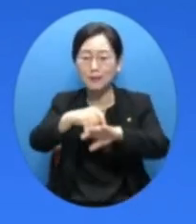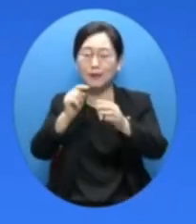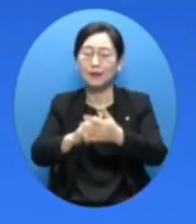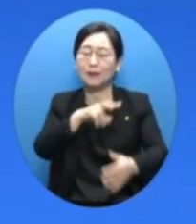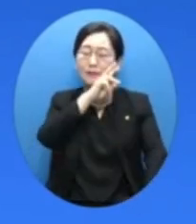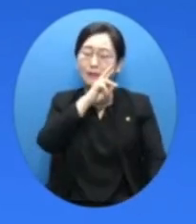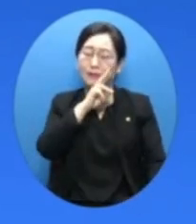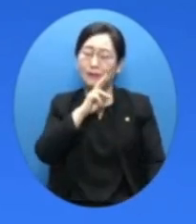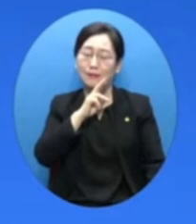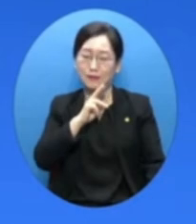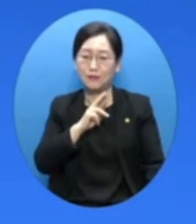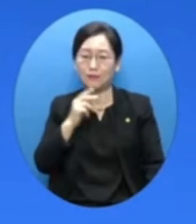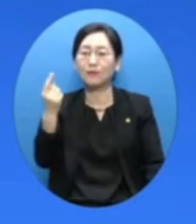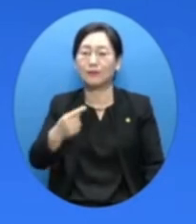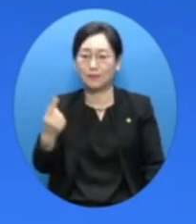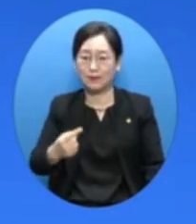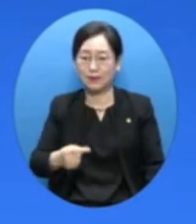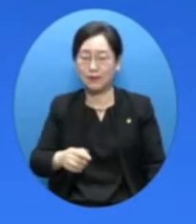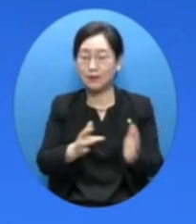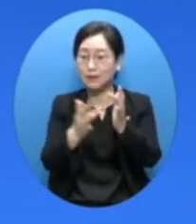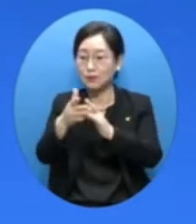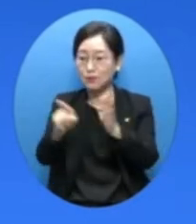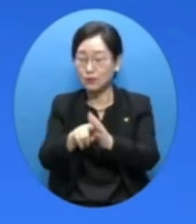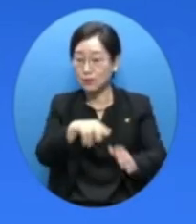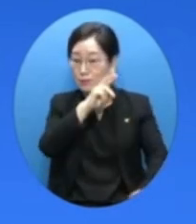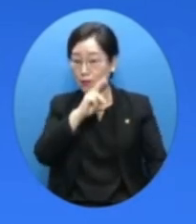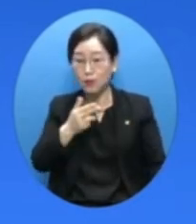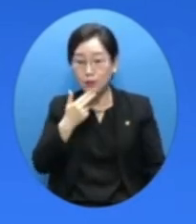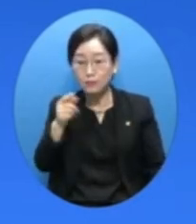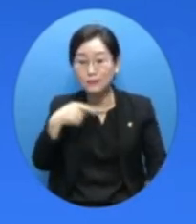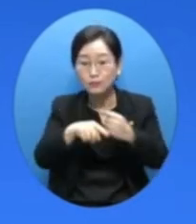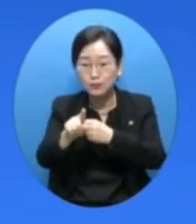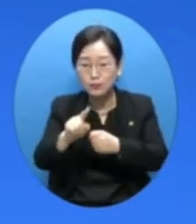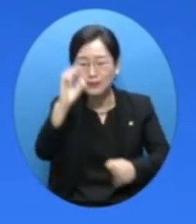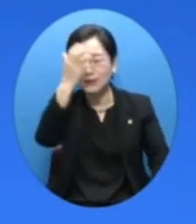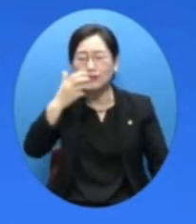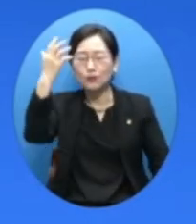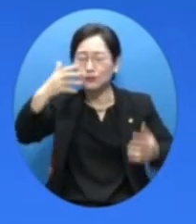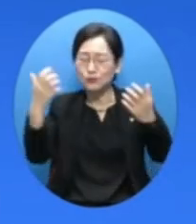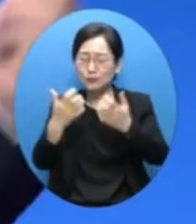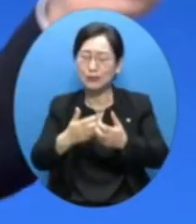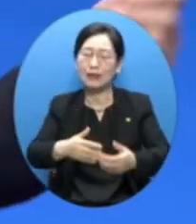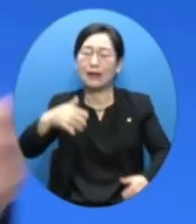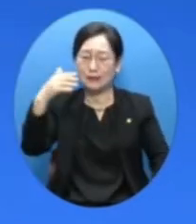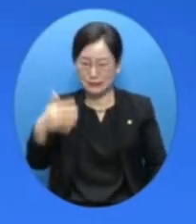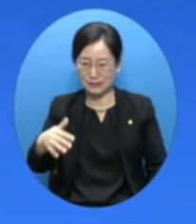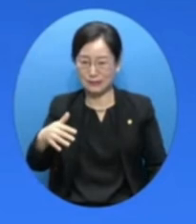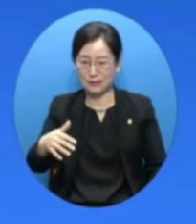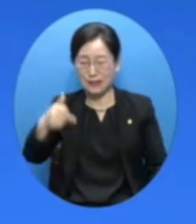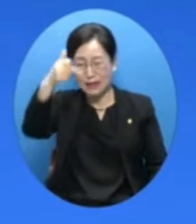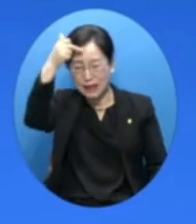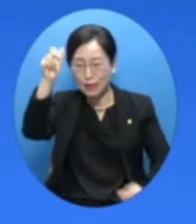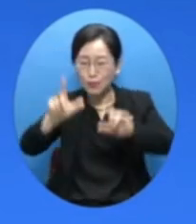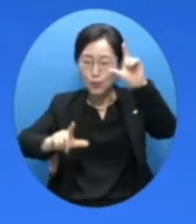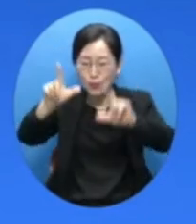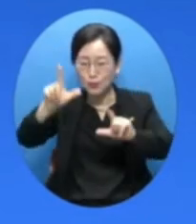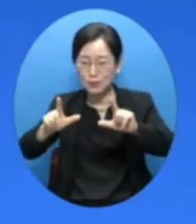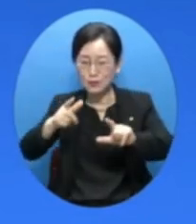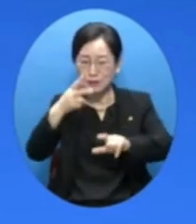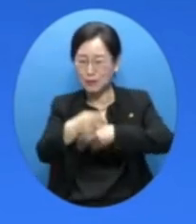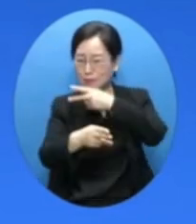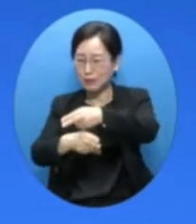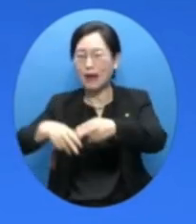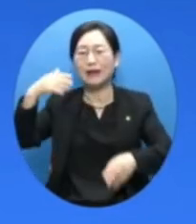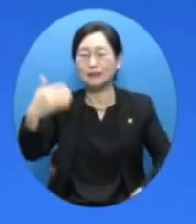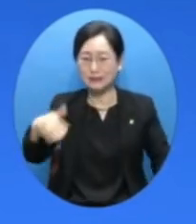옵니다. 예수 믿고 나서도 마음이 평안하지 않은 것은 우리가 성령으로 충만하지 못하기 때문에 그렇고 옛사람의 모습을 벗어나지 못하기 때문에 그런